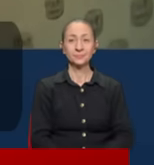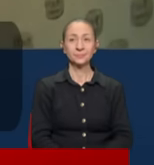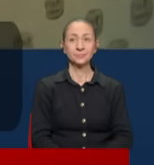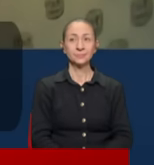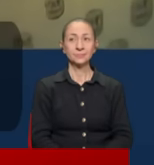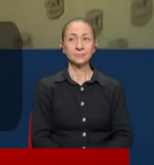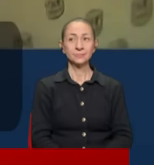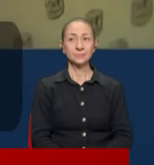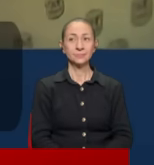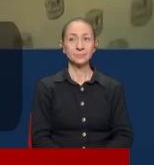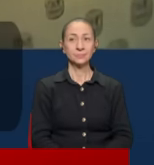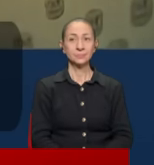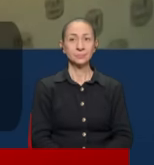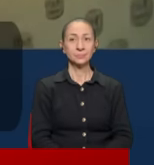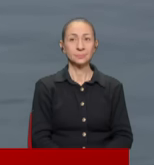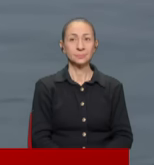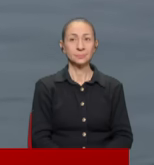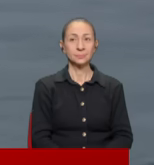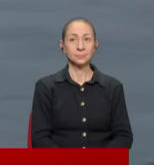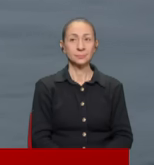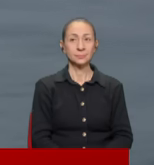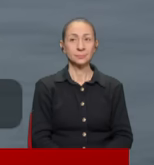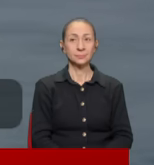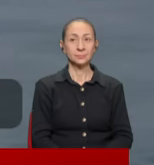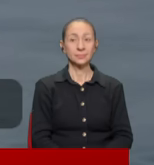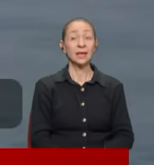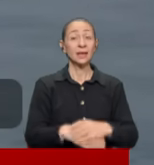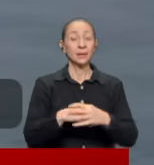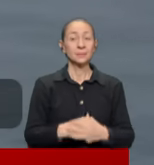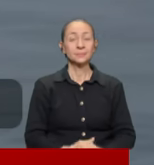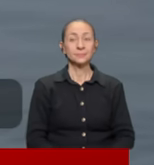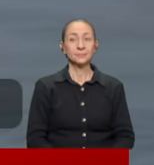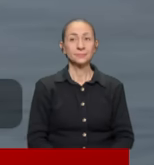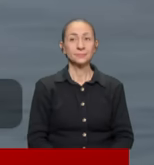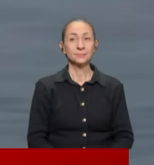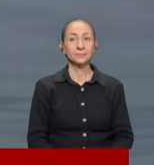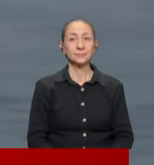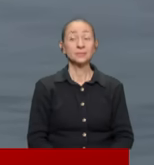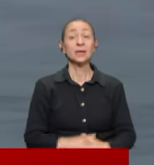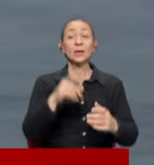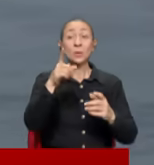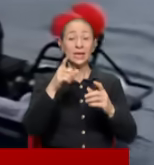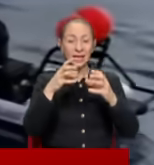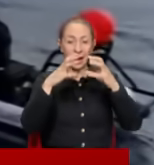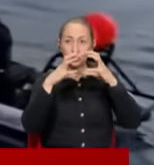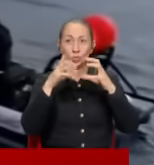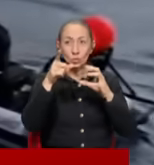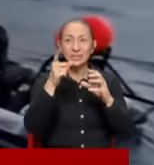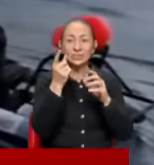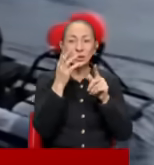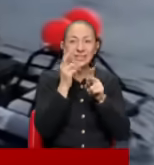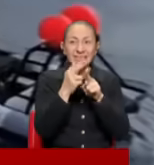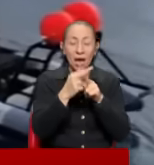ve aracı daha da yavaşlatacaklar. Evet, denize iniş gerçekleşti. Dragon kapsülü kısa süre